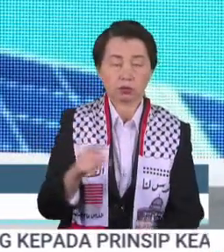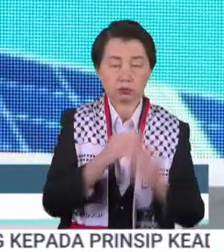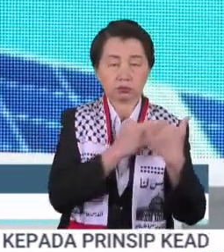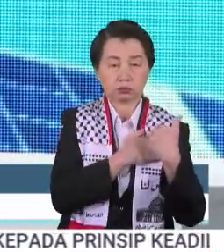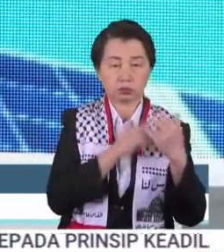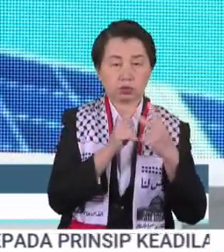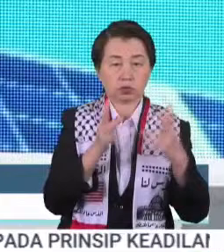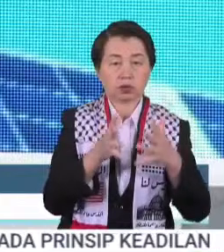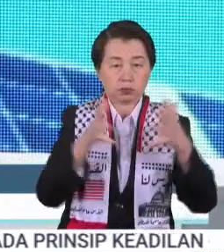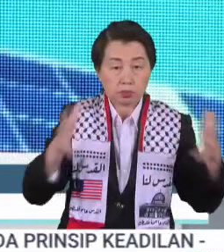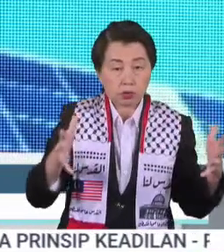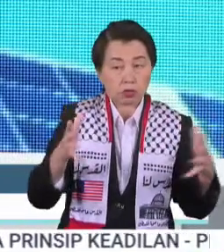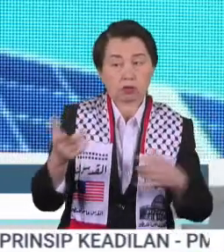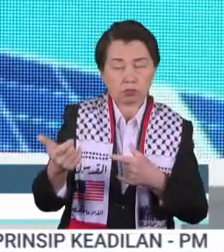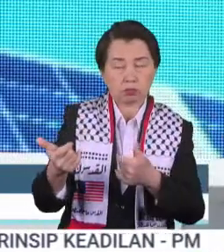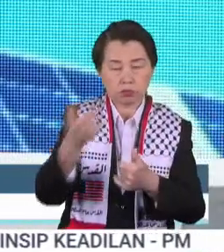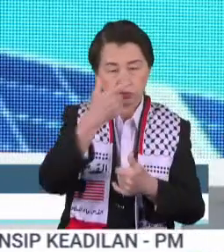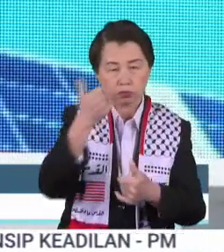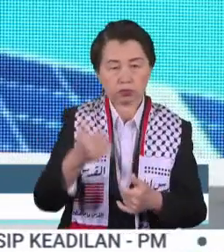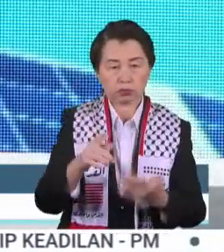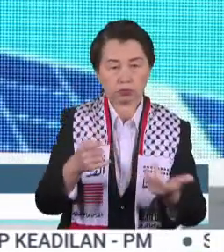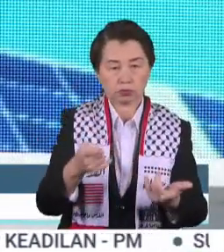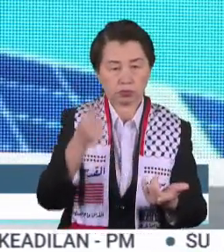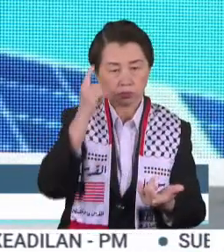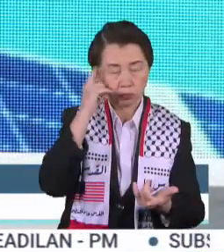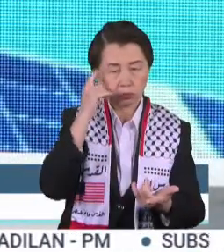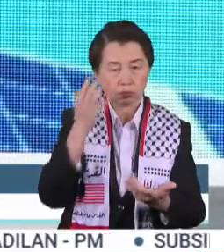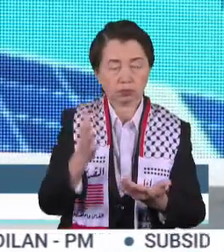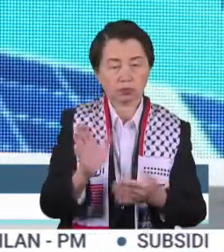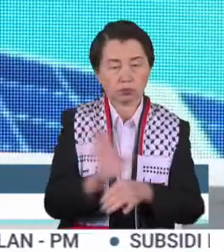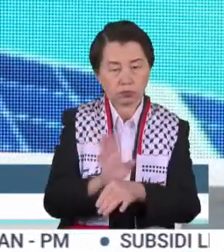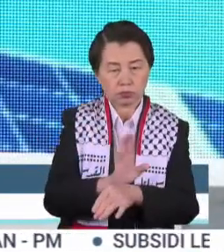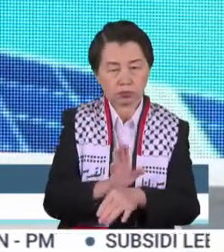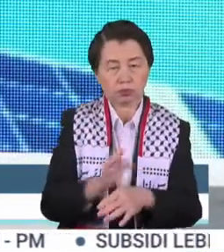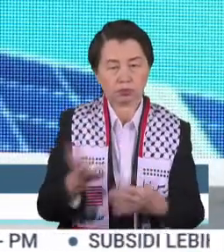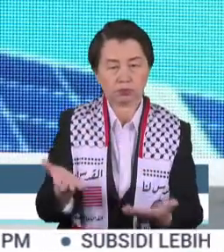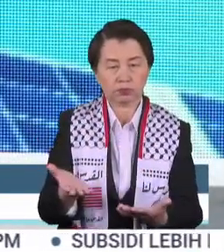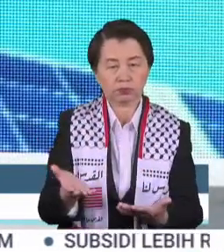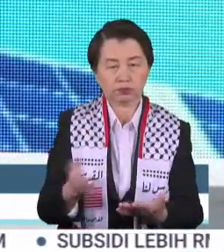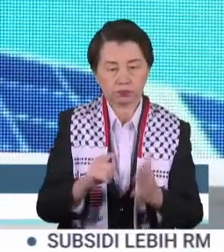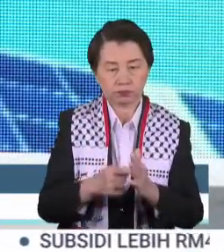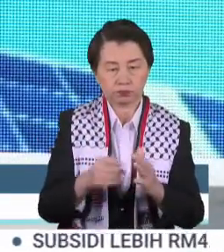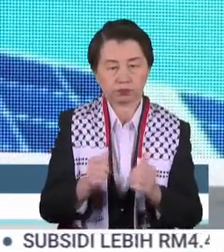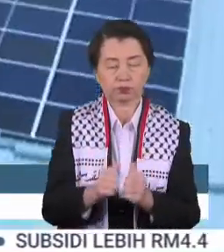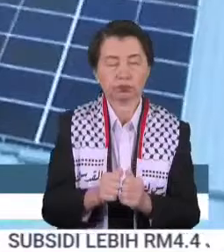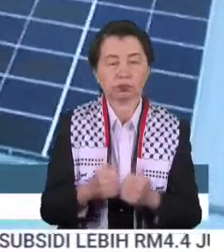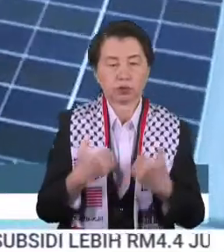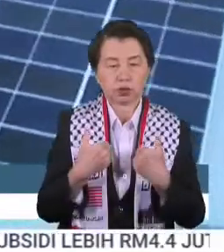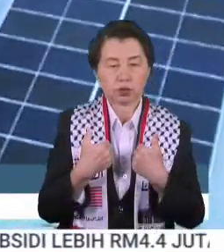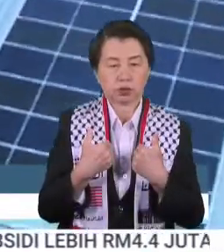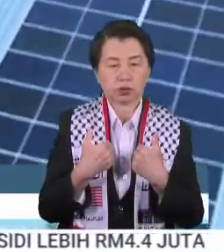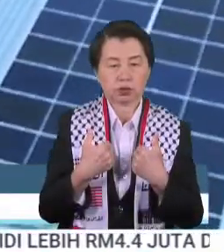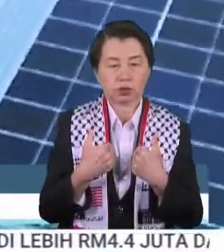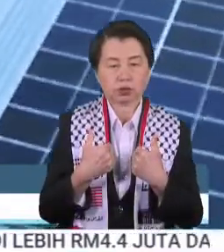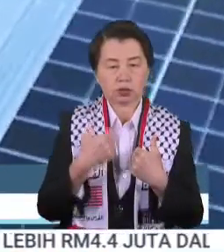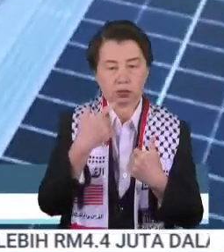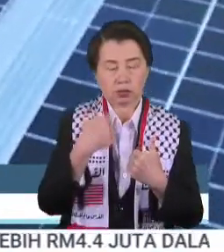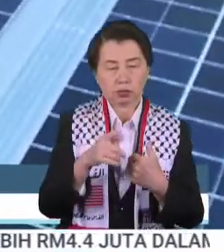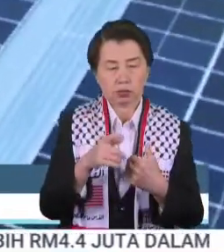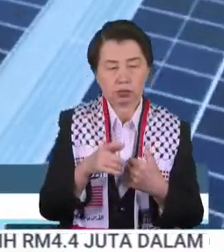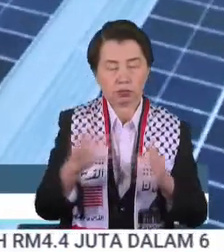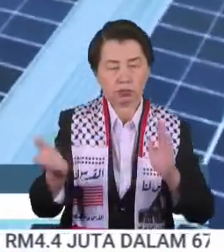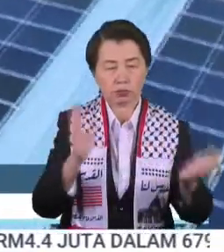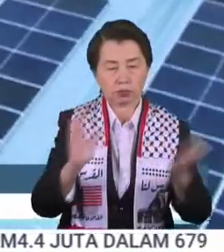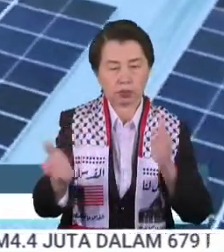sangat besar. Kerana as a major retailer, tentulah footprint yang ada lebih besar